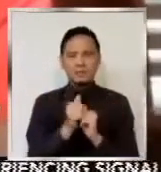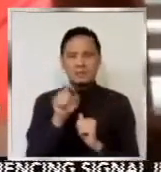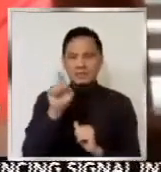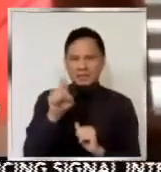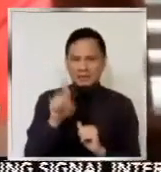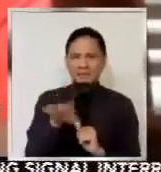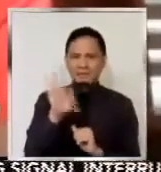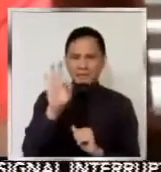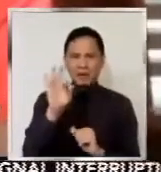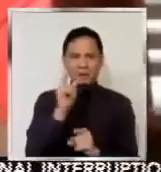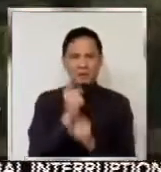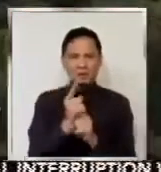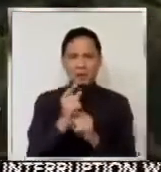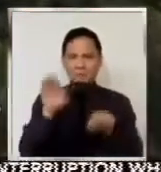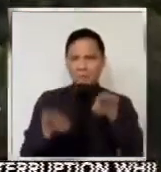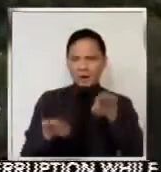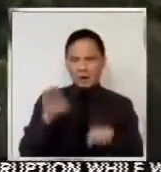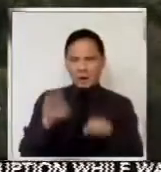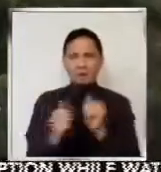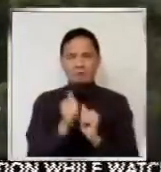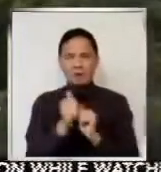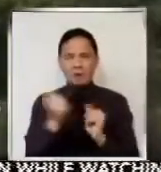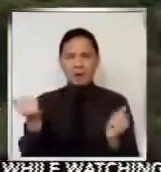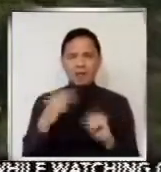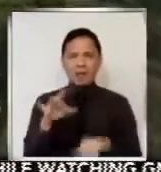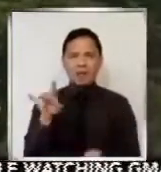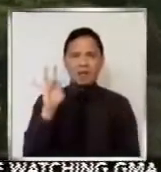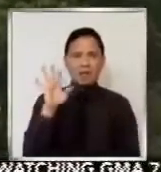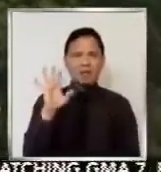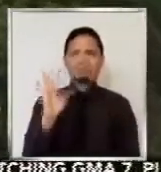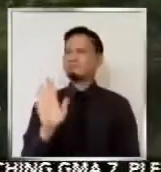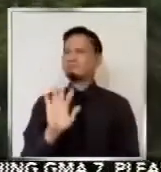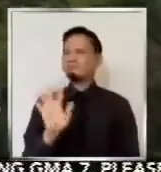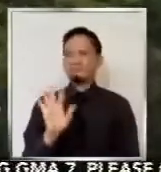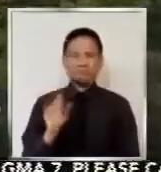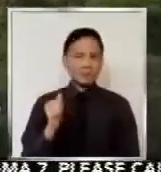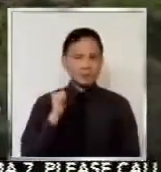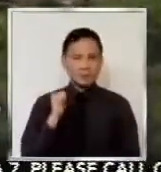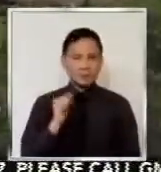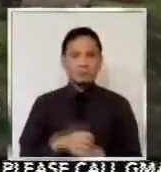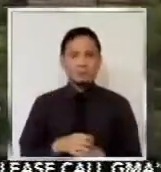na wala hong makukompromiso. Sinisikap pa naming makuha ang panig ng